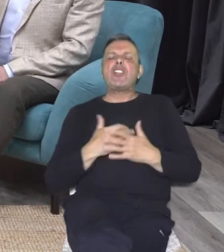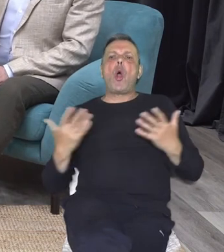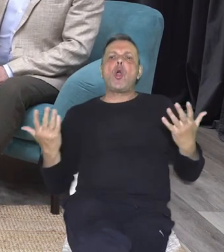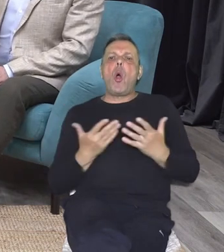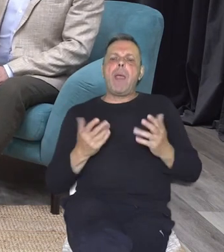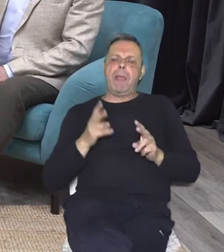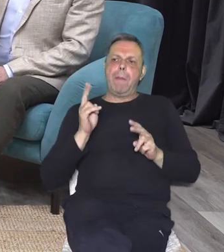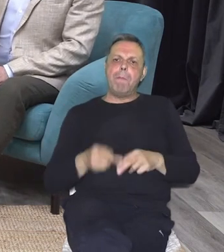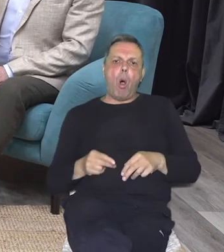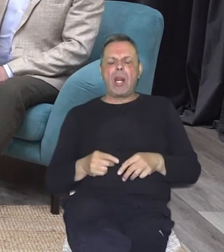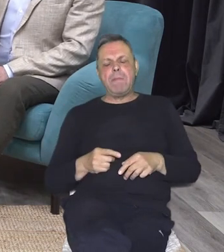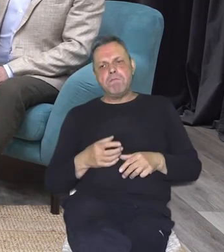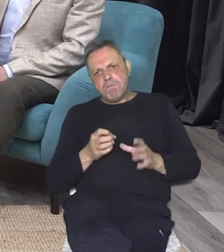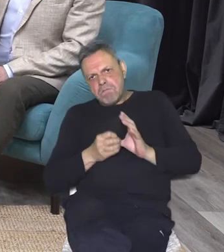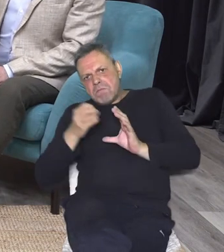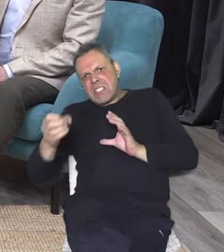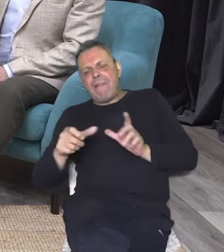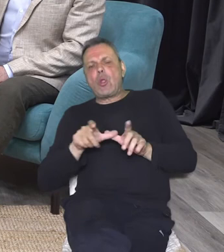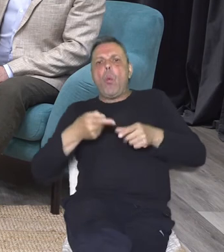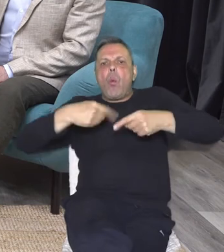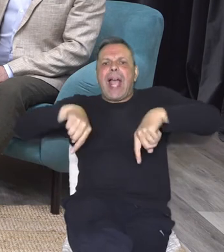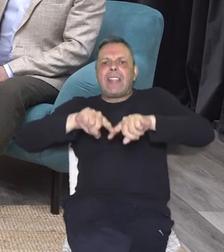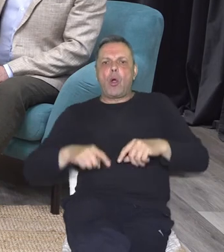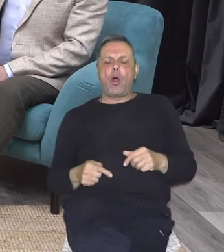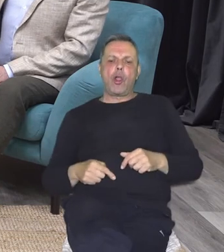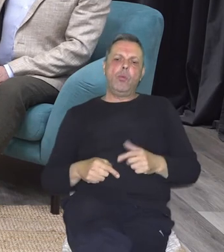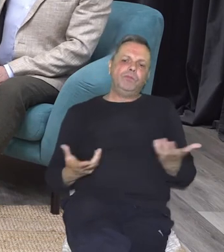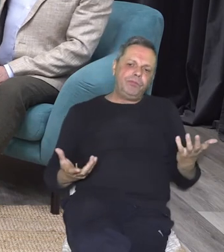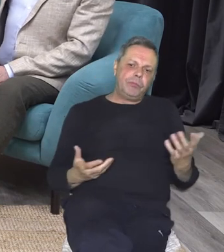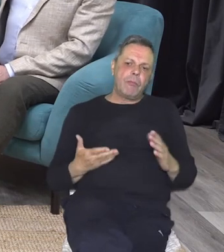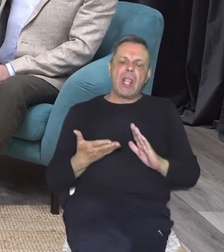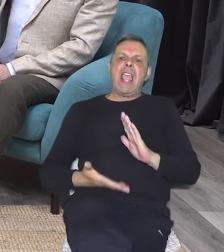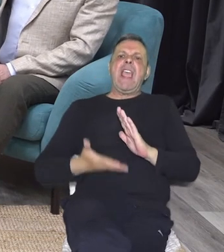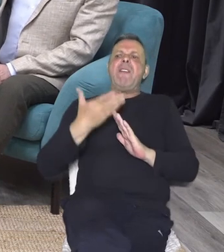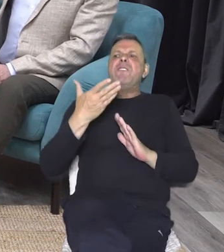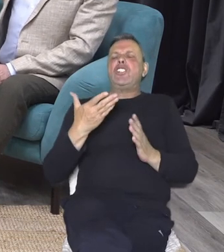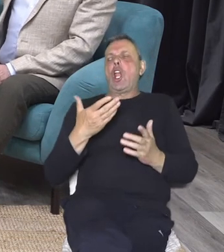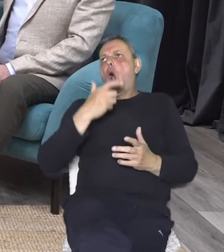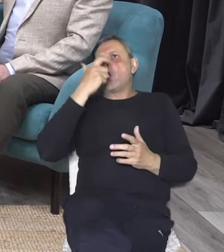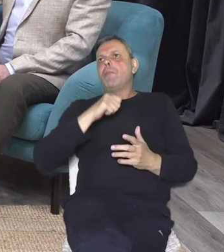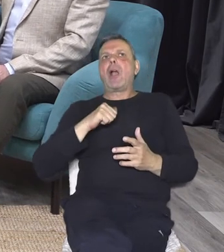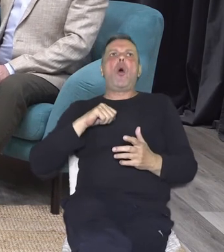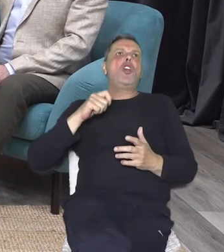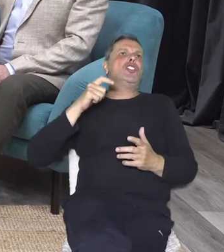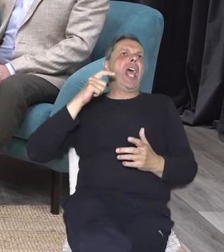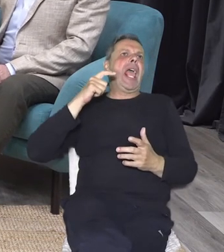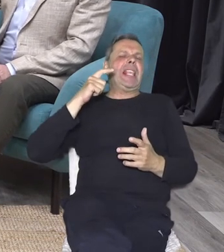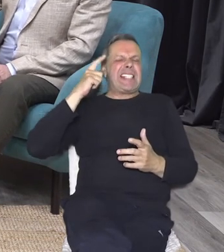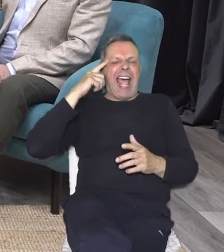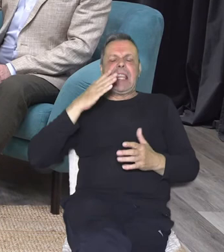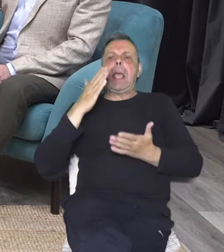u Hrvatskoj koji bi mogli svrstati u kategoriju, nazovimo onih viših osoba koji će znati